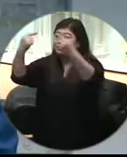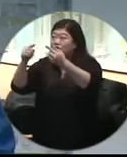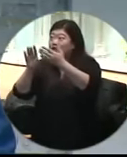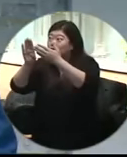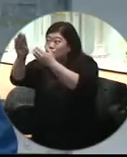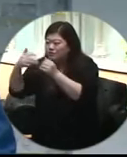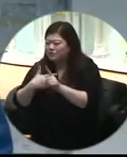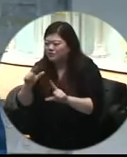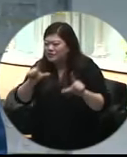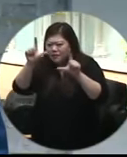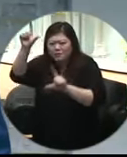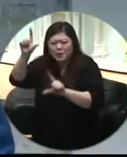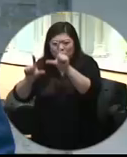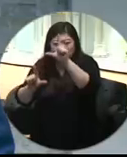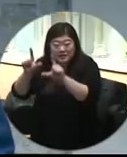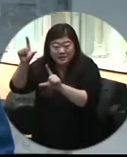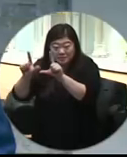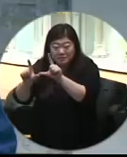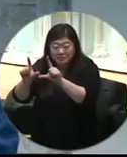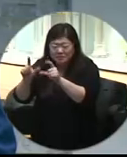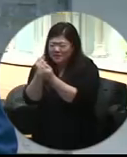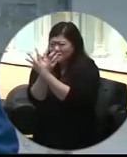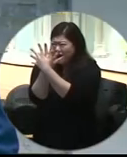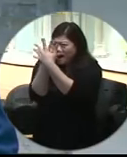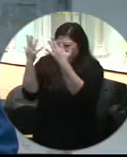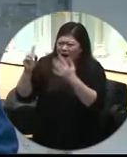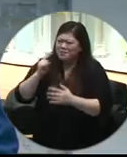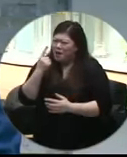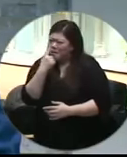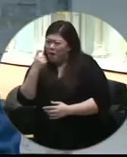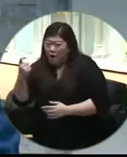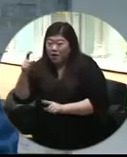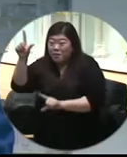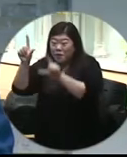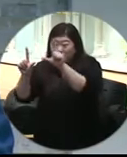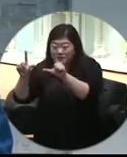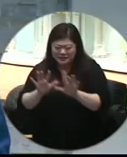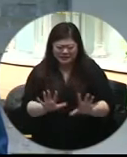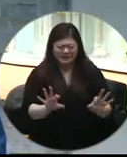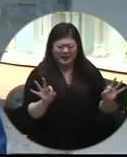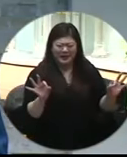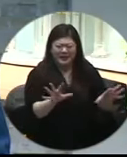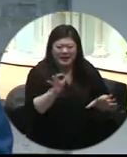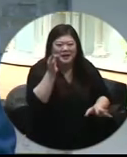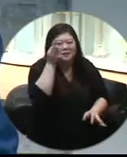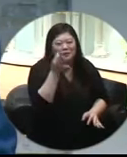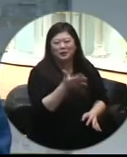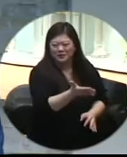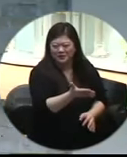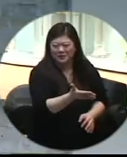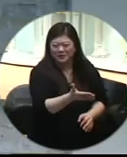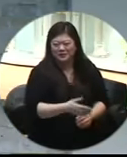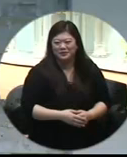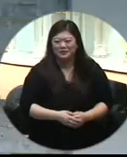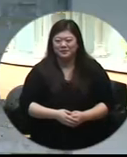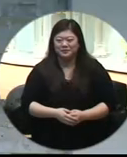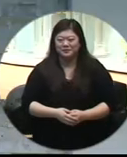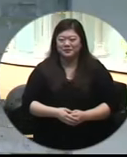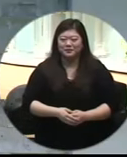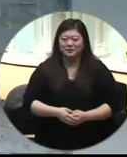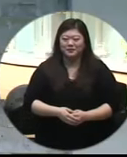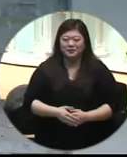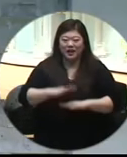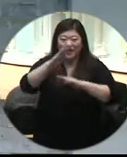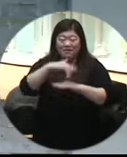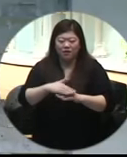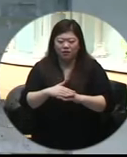그렇게 잠깐 맛을 보게 한 것이다. 특별히 오늘 본문 말씀은 단순히